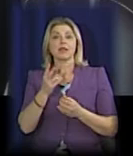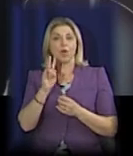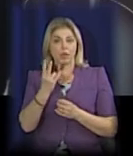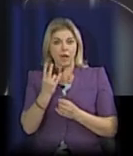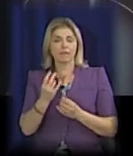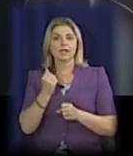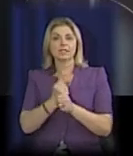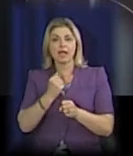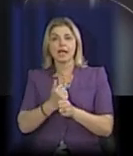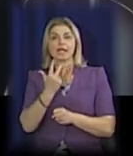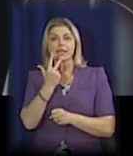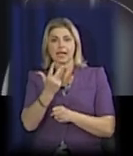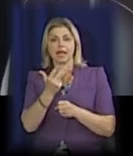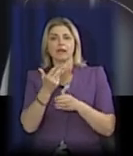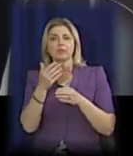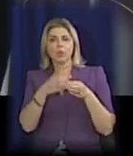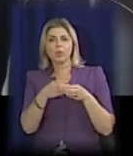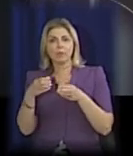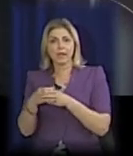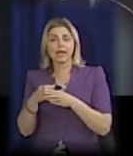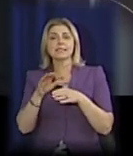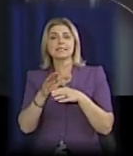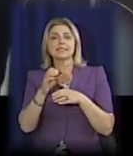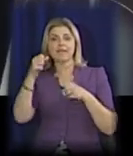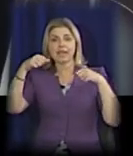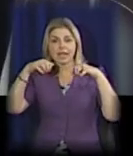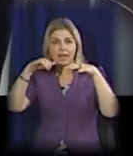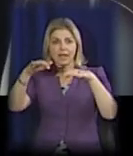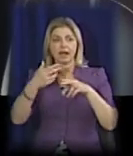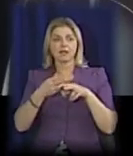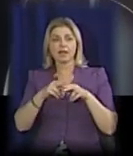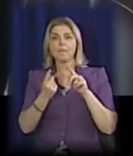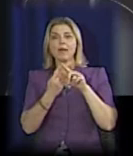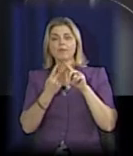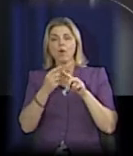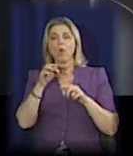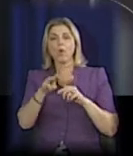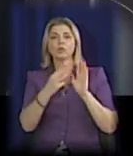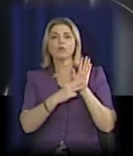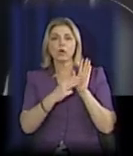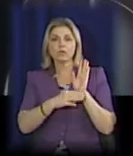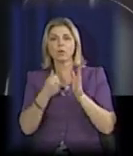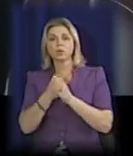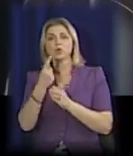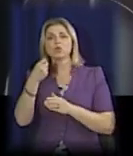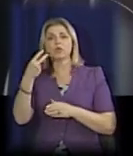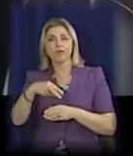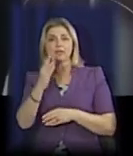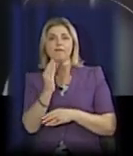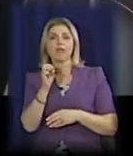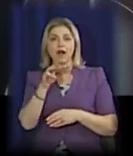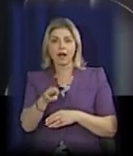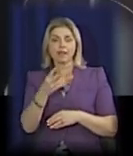Ми для Миколаєва розробили три серії світильників. Перша – це «Галеон». Це світильник від 80 до 120 Вт для